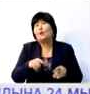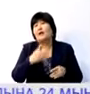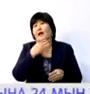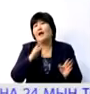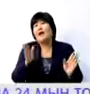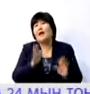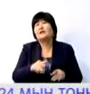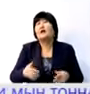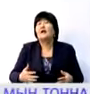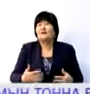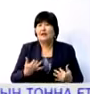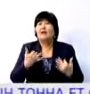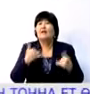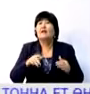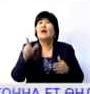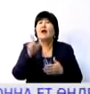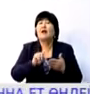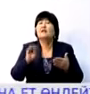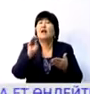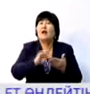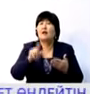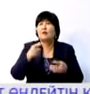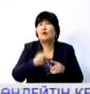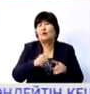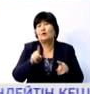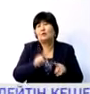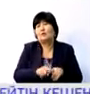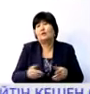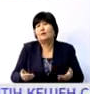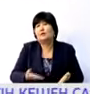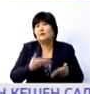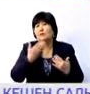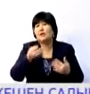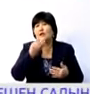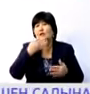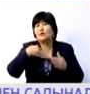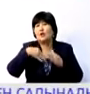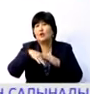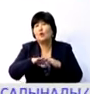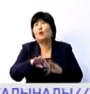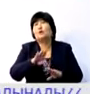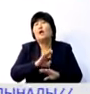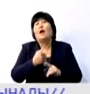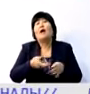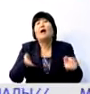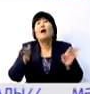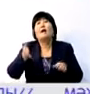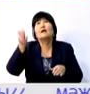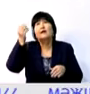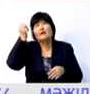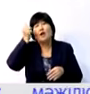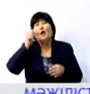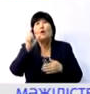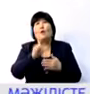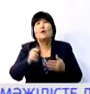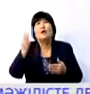әнімен елде елеңгіткен әнші де, әннің авторы да бұл фәнемен ерте қоштасты. Бірақ өлмейтұғын артына ән қалдырған ерекше дарын